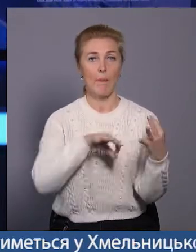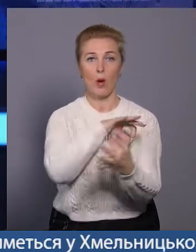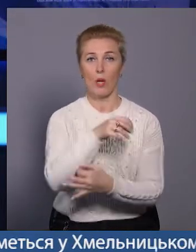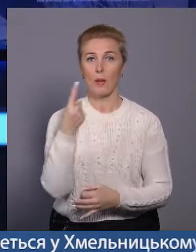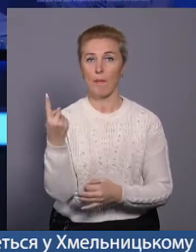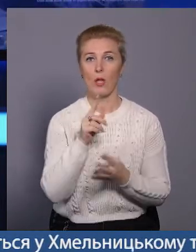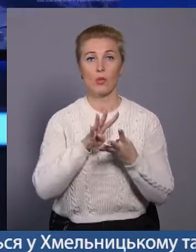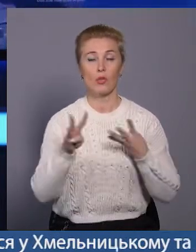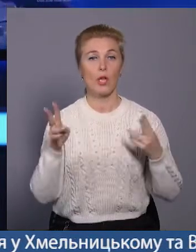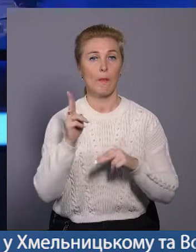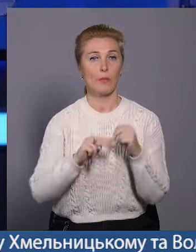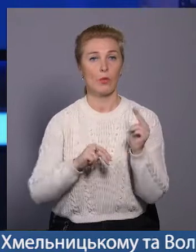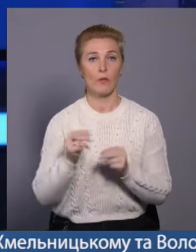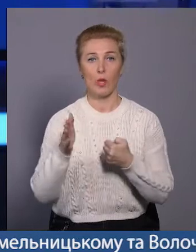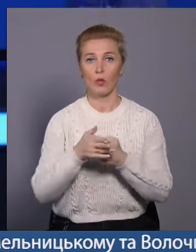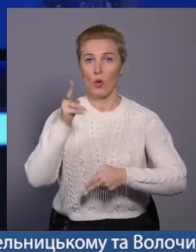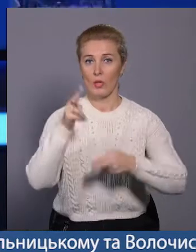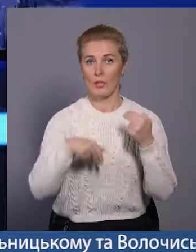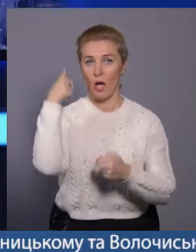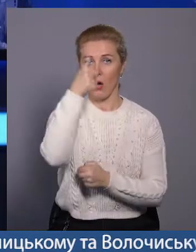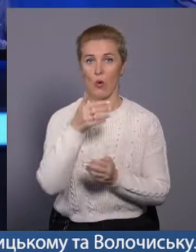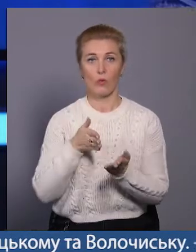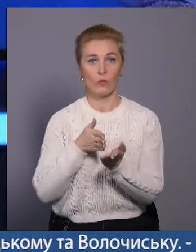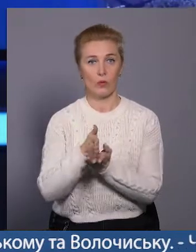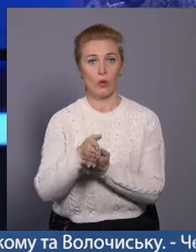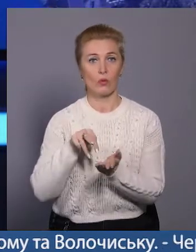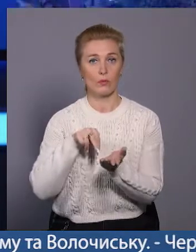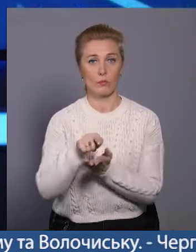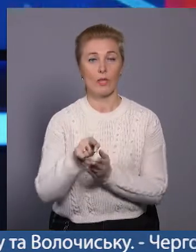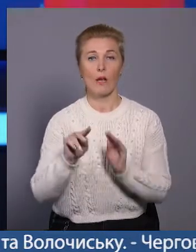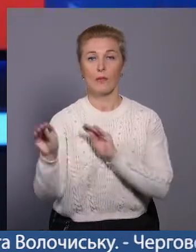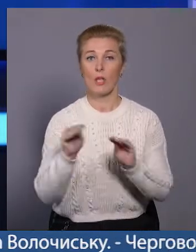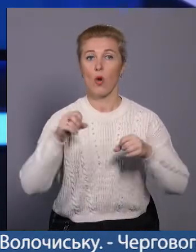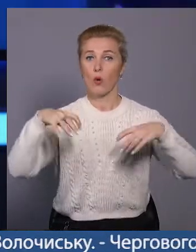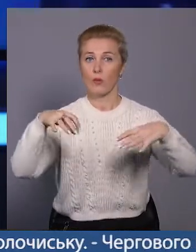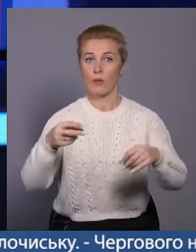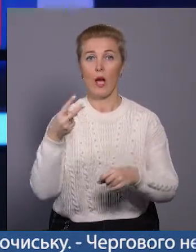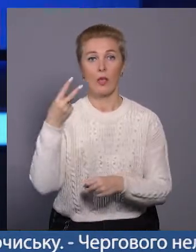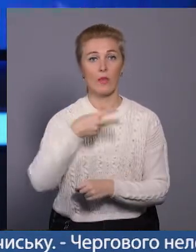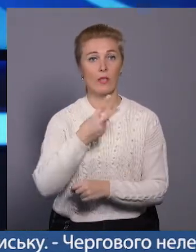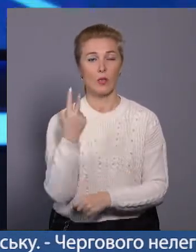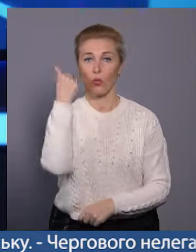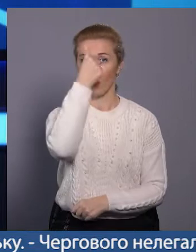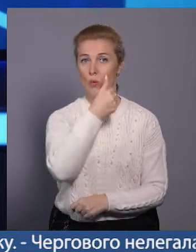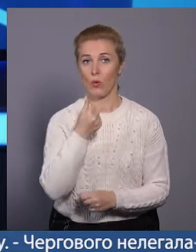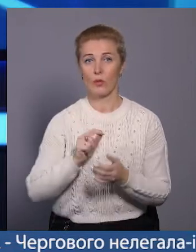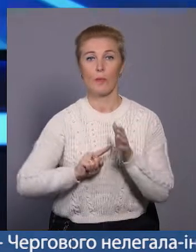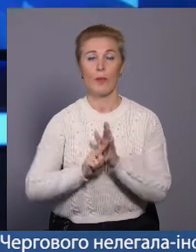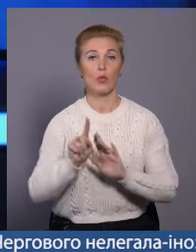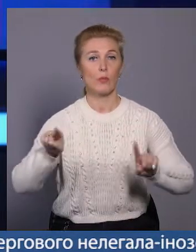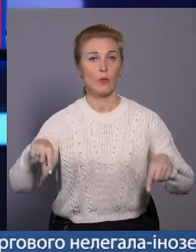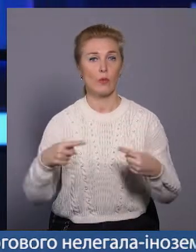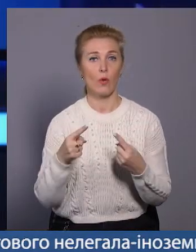першої черги будівництва. До кінця року вздовж пішохідної зони встановлять освітлення, а вже у 2022-му візьмуться за